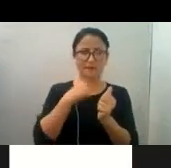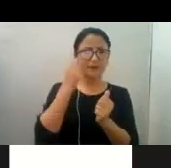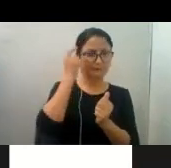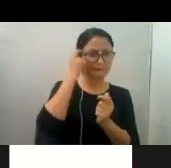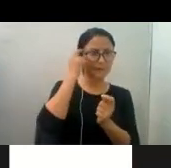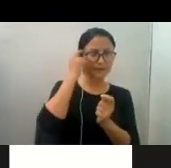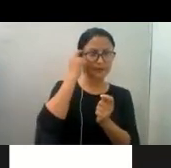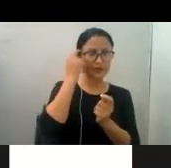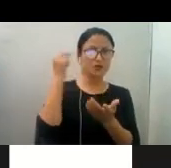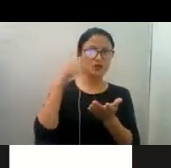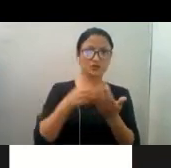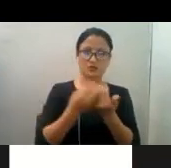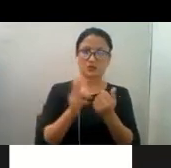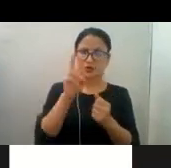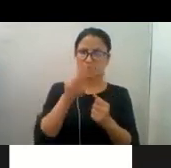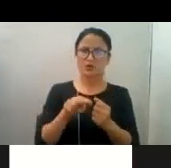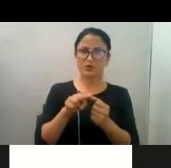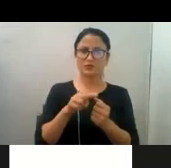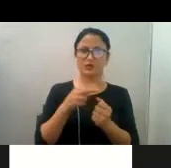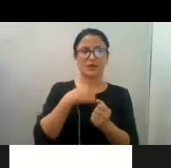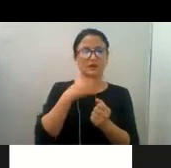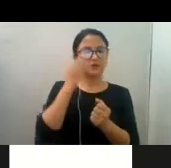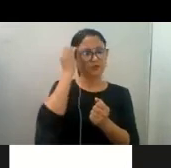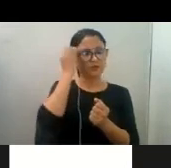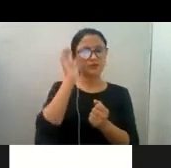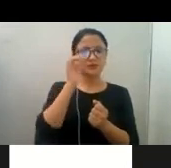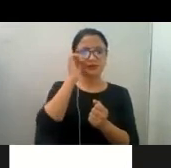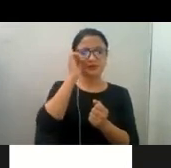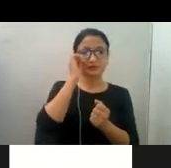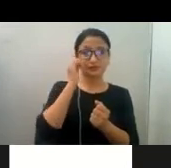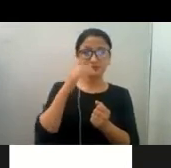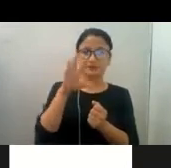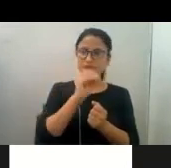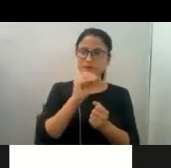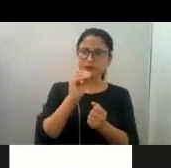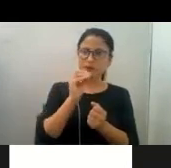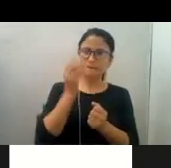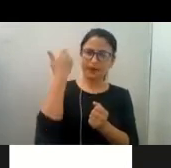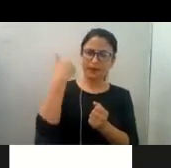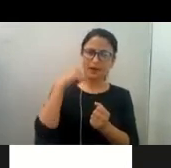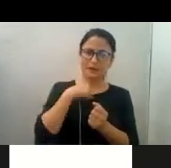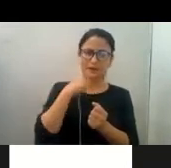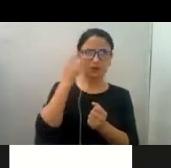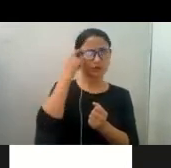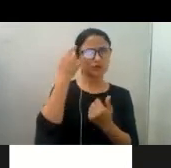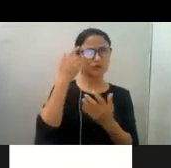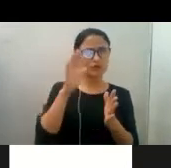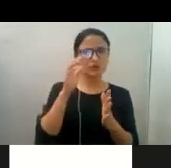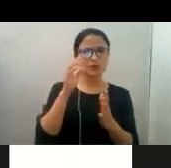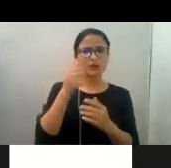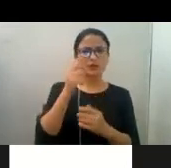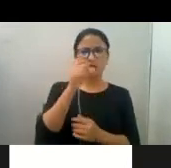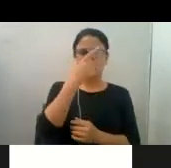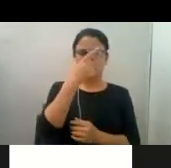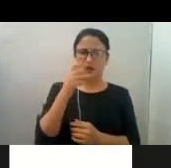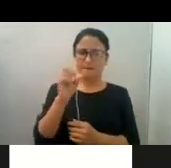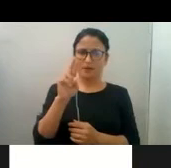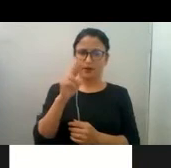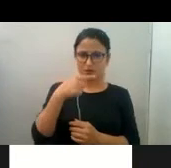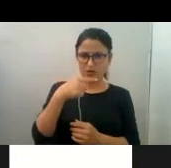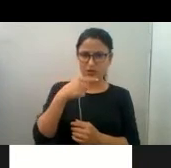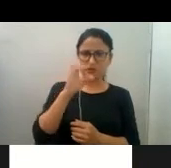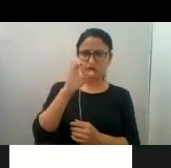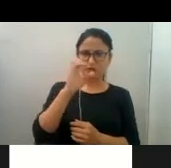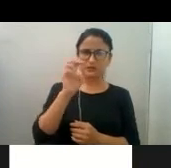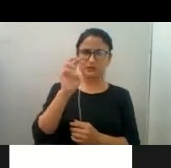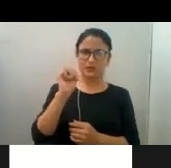कन्सेप्टहरू सुरु गरिरहेको अवस्थालाई ठ्याक्क सम्झिरहेछौँ. होइन सबैभन्दा पहिला चाहिँ हामीले के सोचेको थियौँ भने आपेरोनले चाहिँ